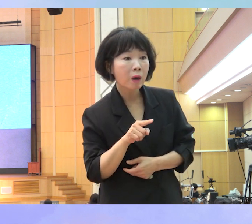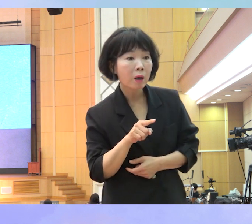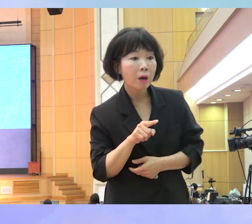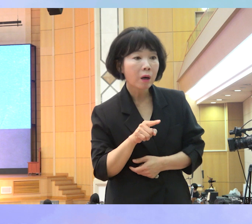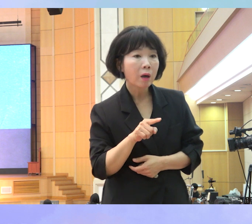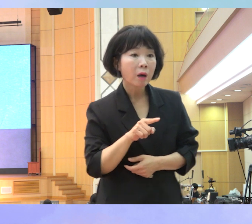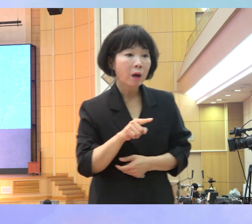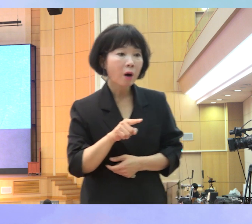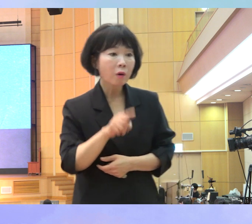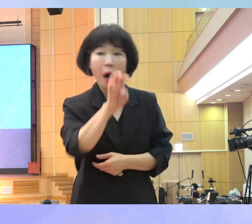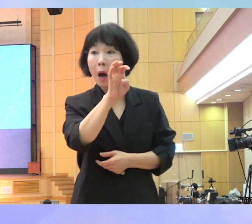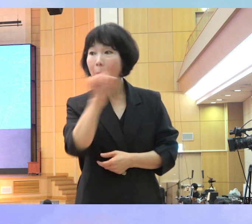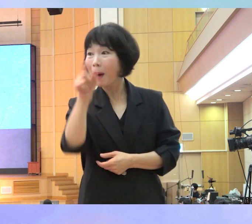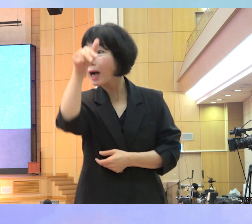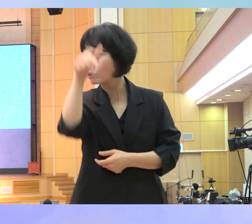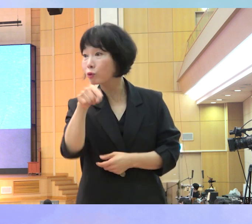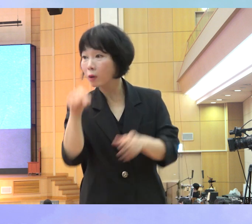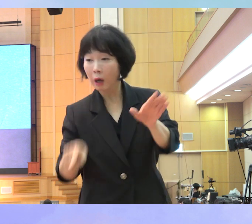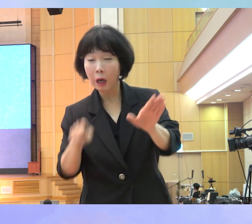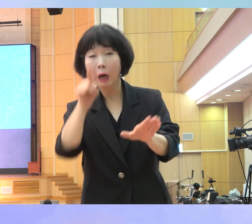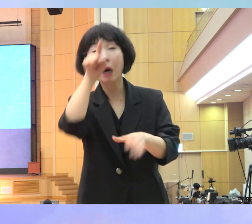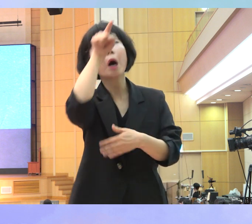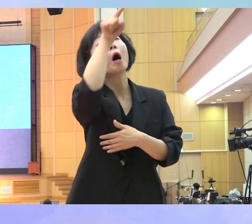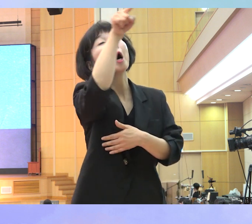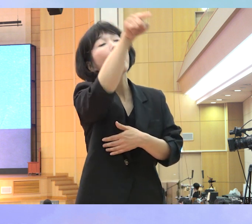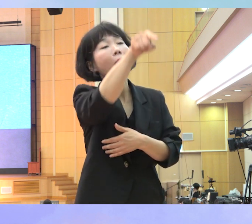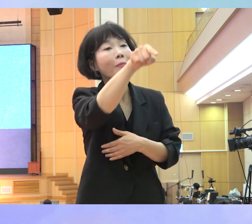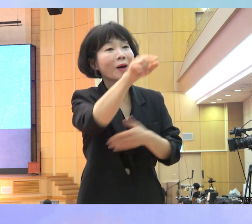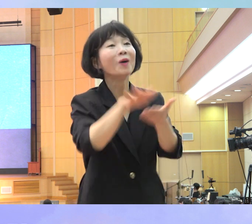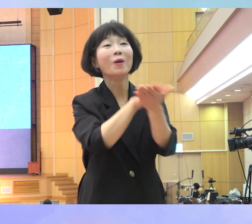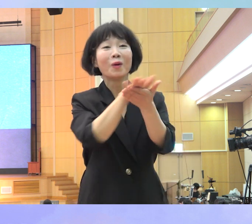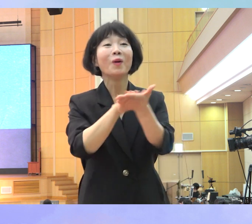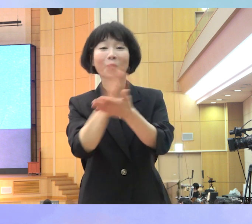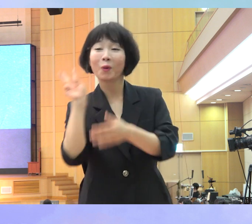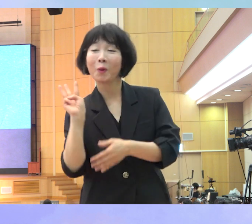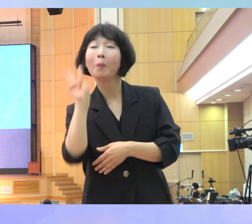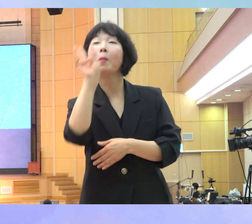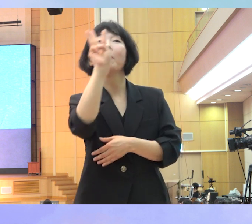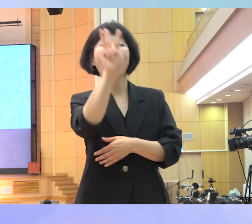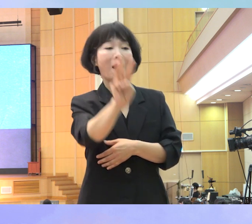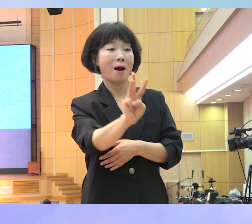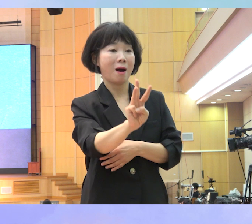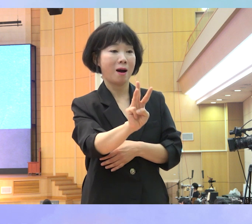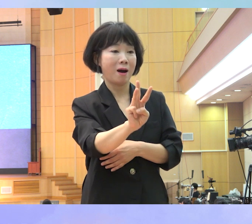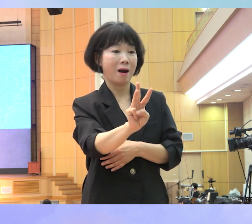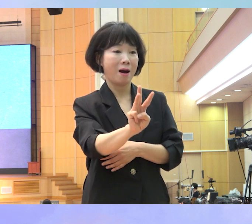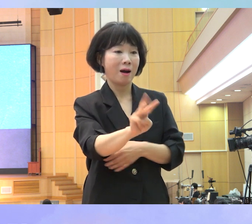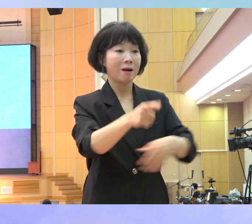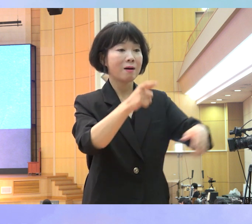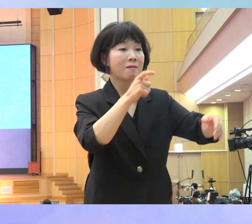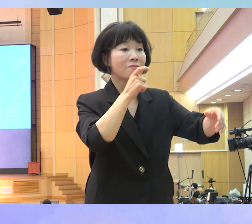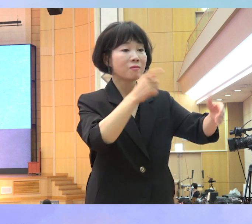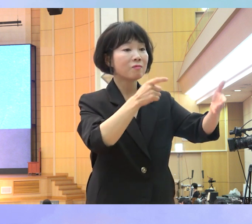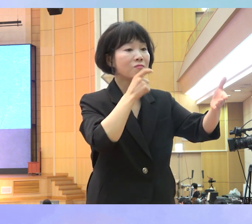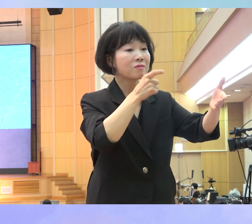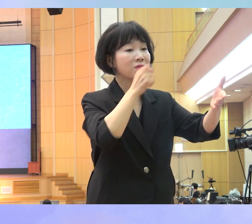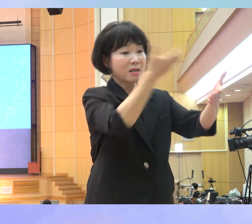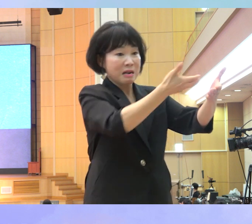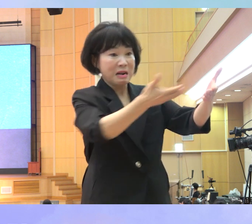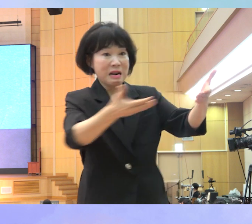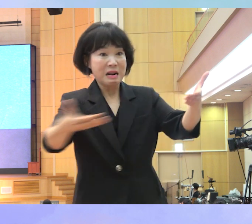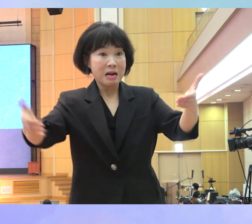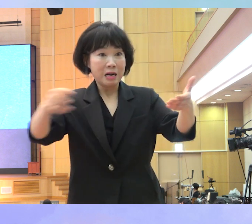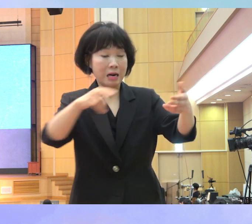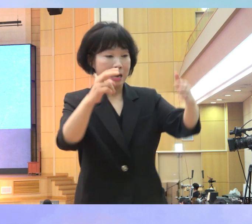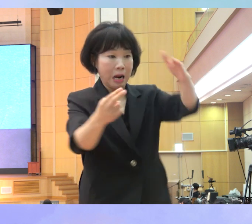아세요? 마장호수에? 거기를 갔어요. 거기를 가서 그 흔들다리, 호수 위에 220m짜리 흔들다리가